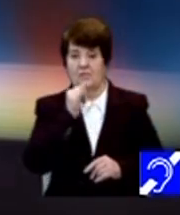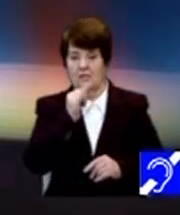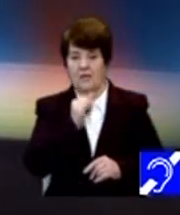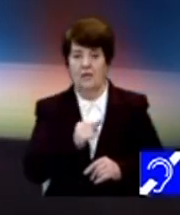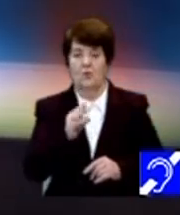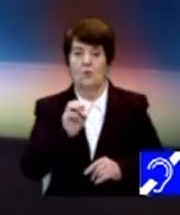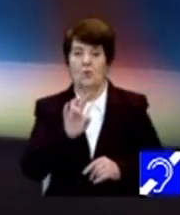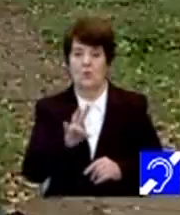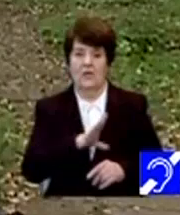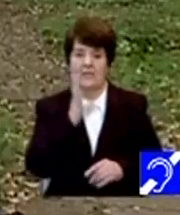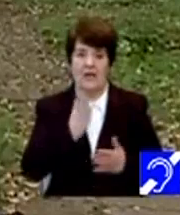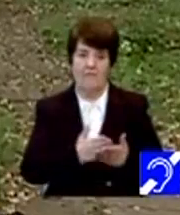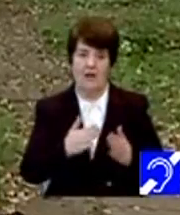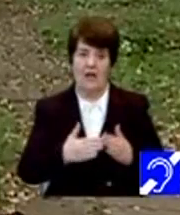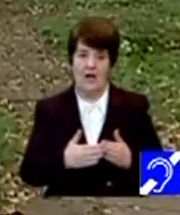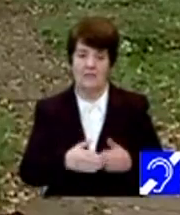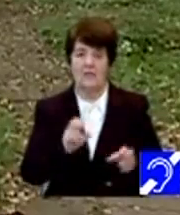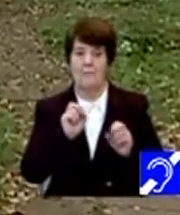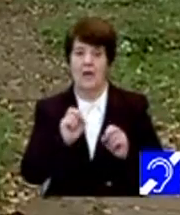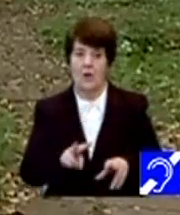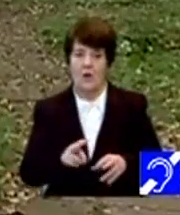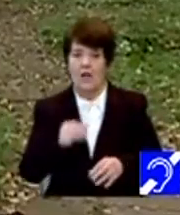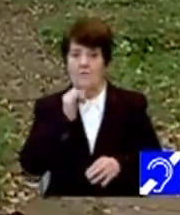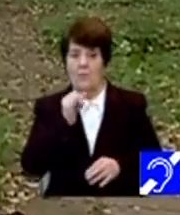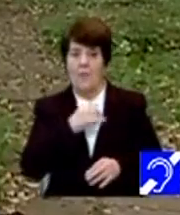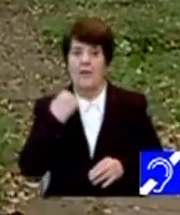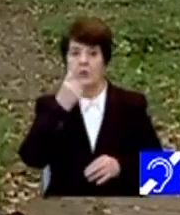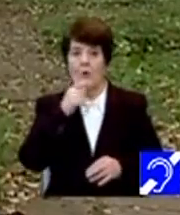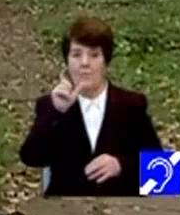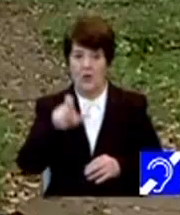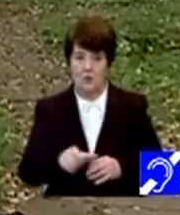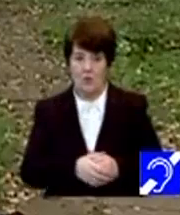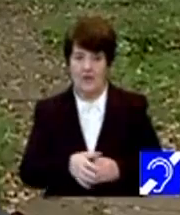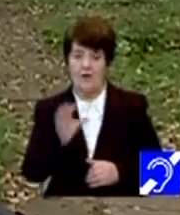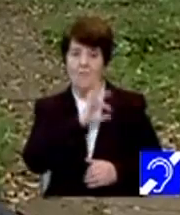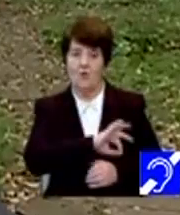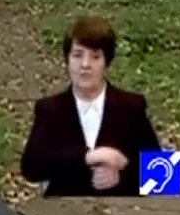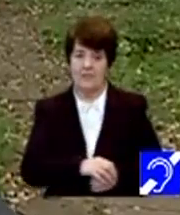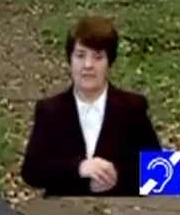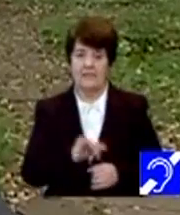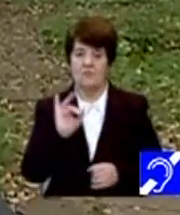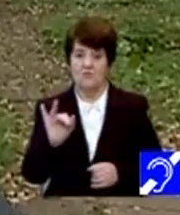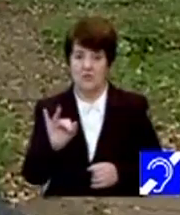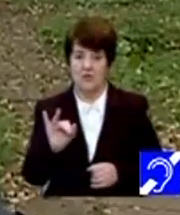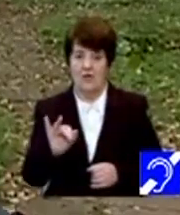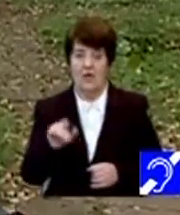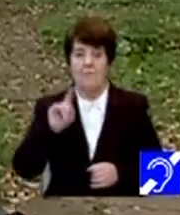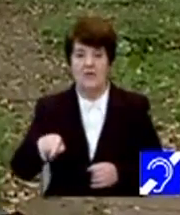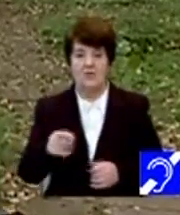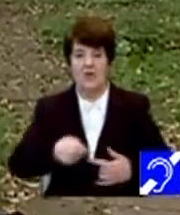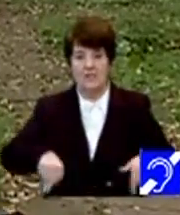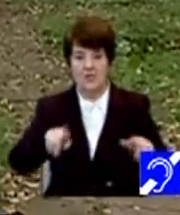e expus la fumul de tutun când se află acasă. Atât este periculos fumatul pentru persoanele care îl folosesc, cât